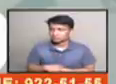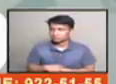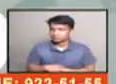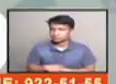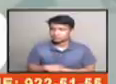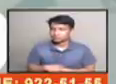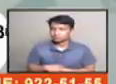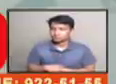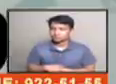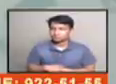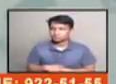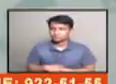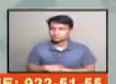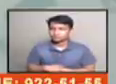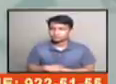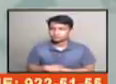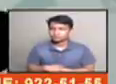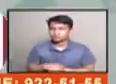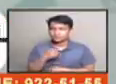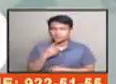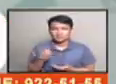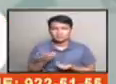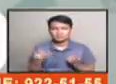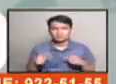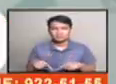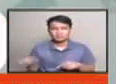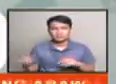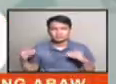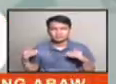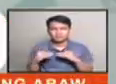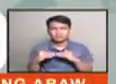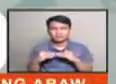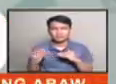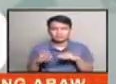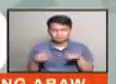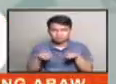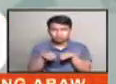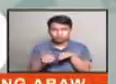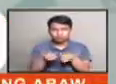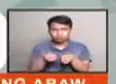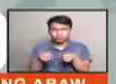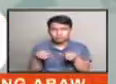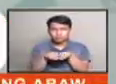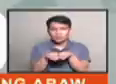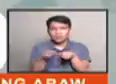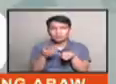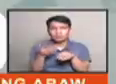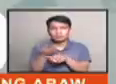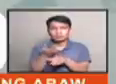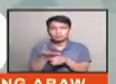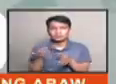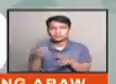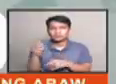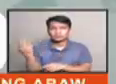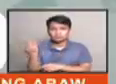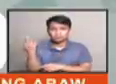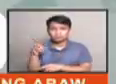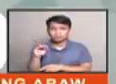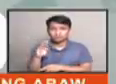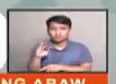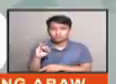Magandang tanghali din po. Okay, saan po nangyari itong banggaan? Saan eksaktong lugar, sir? Sa Robinson po,